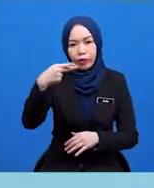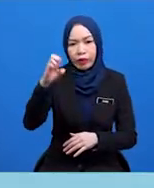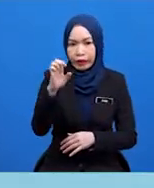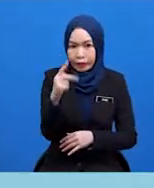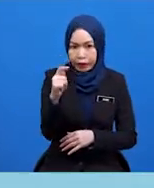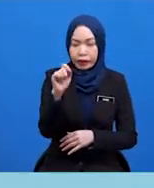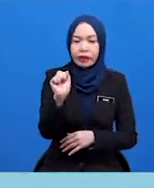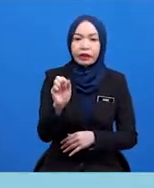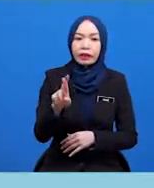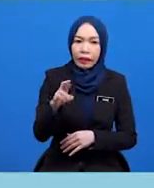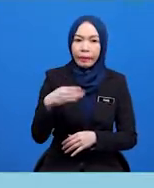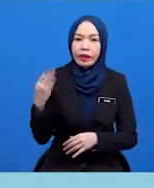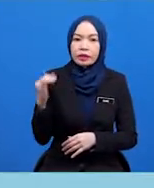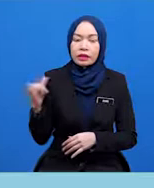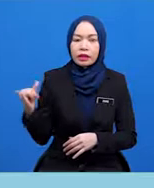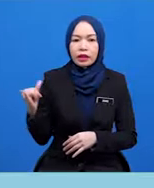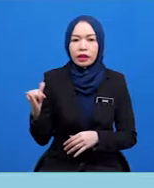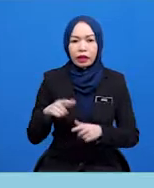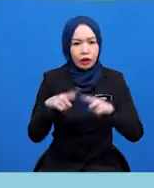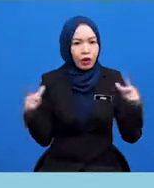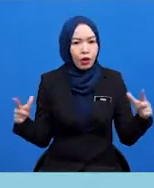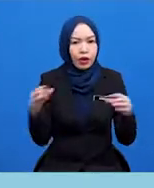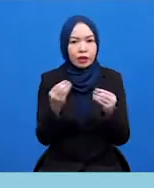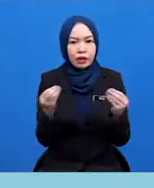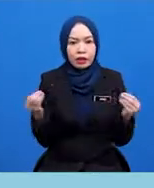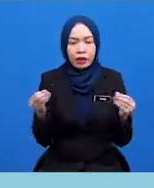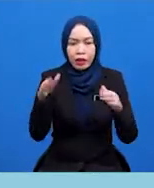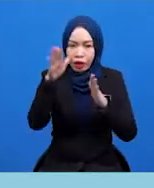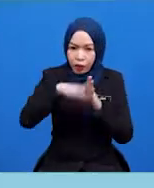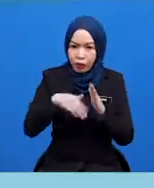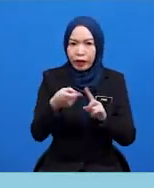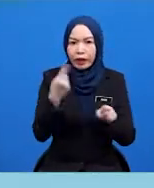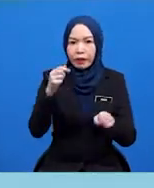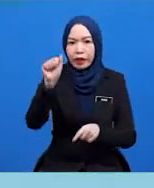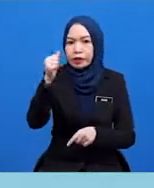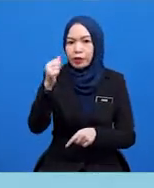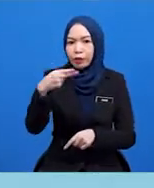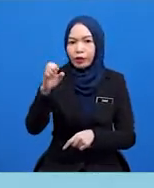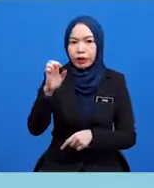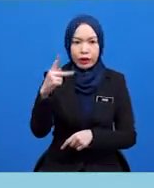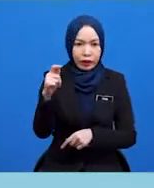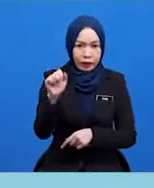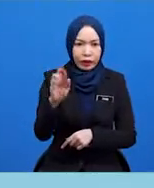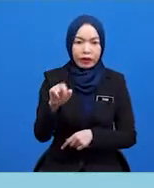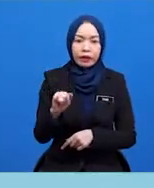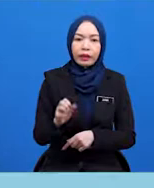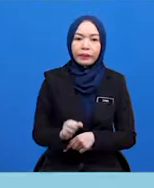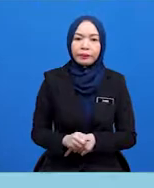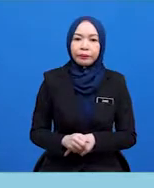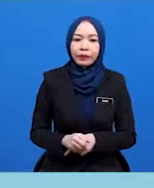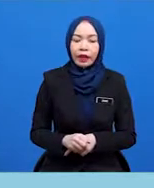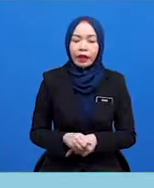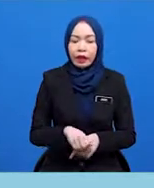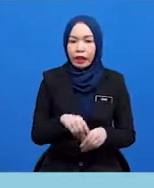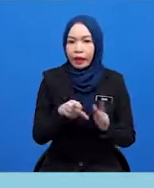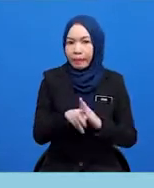kecil memiliki keluasan tanah kurang daripada 10 hektar. Skala kawasan pertanian